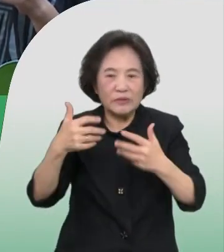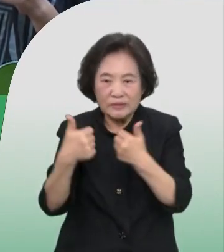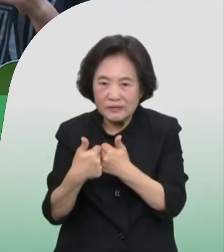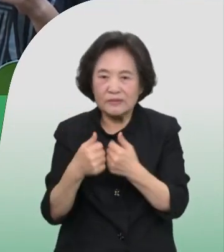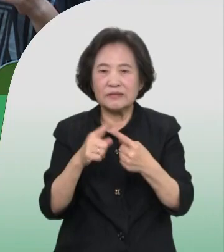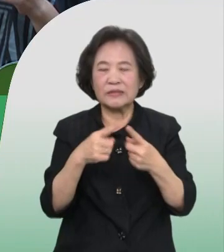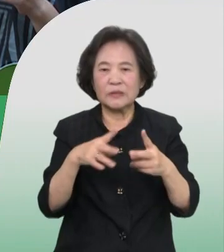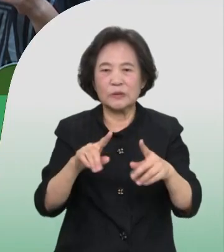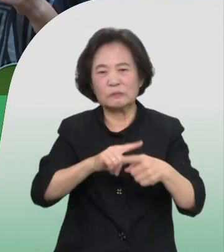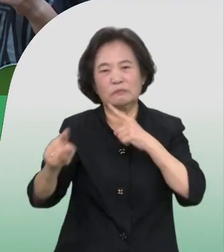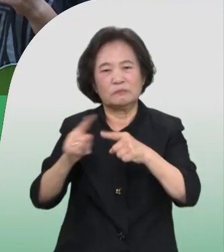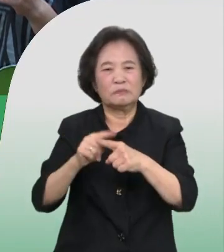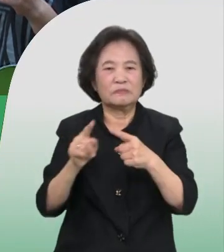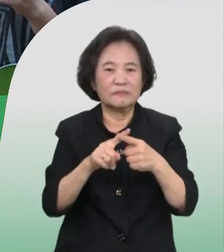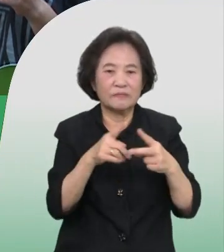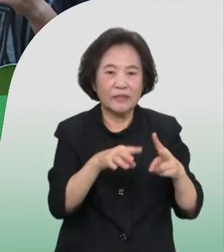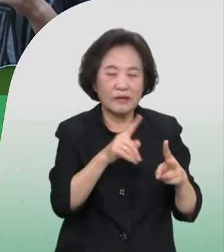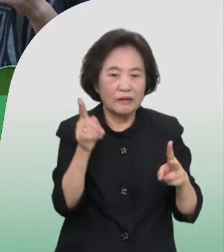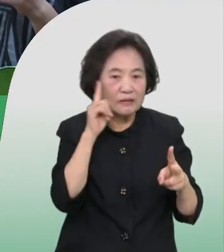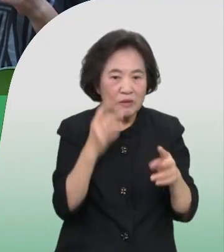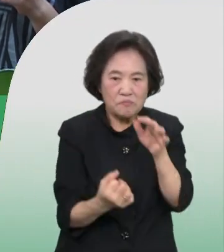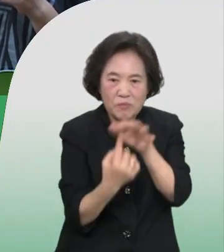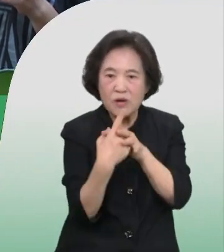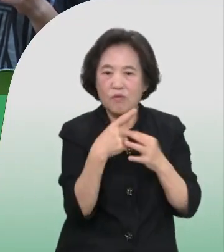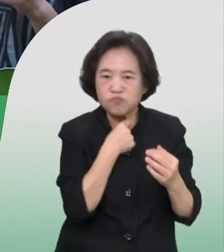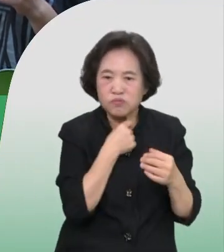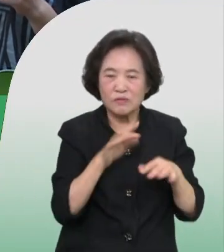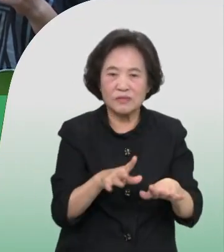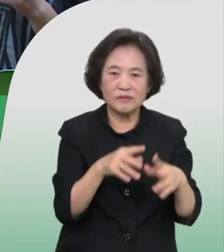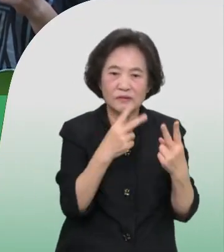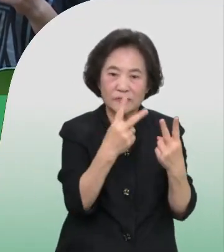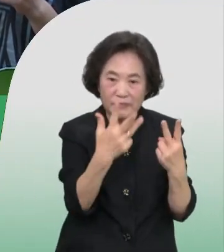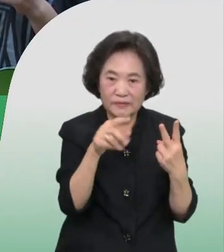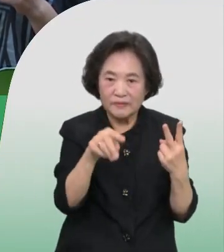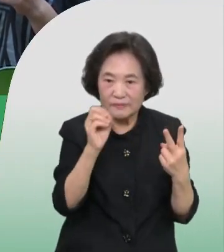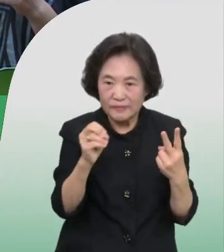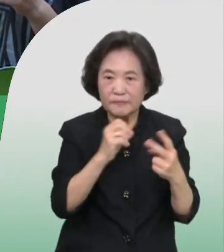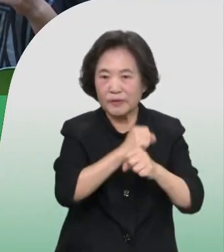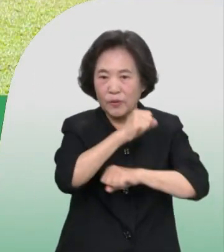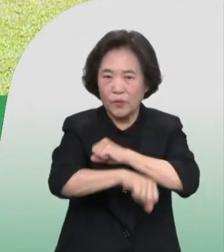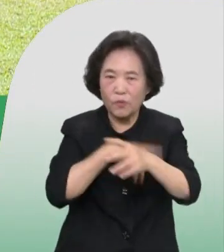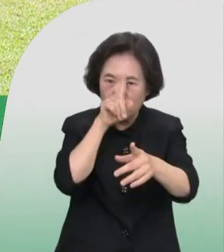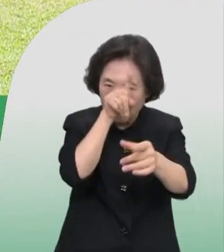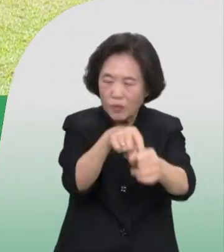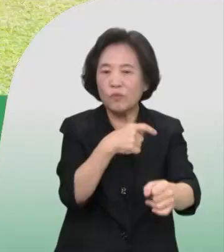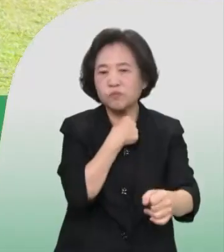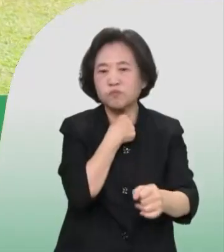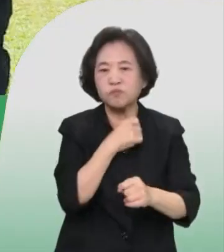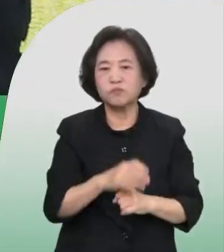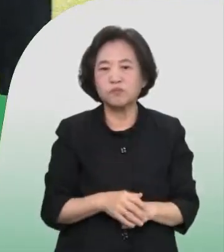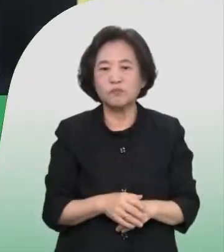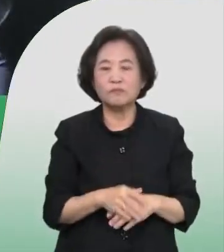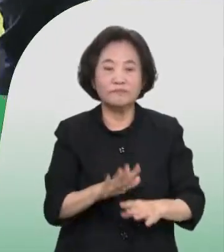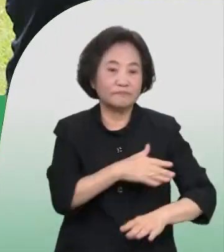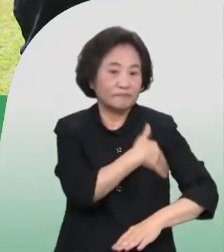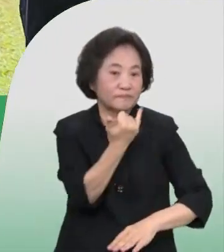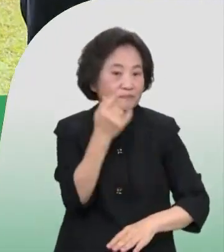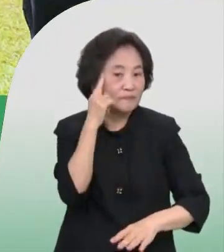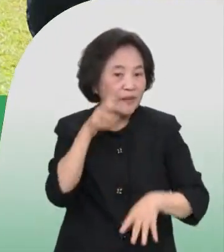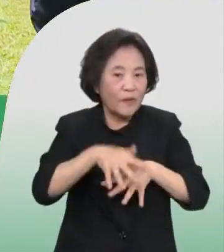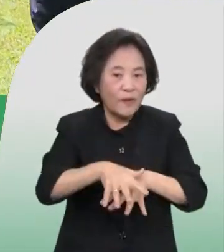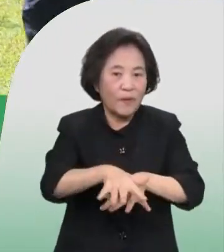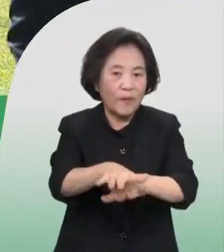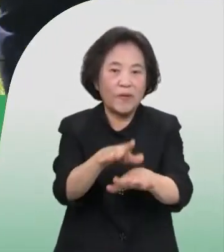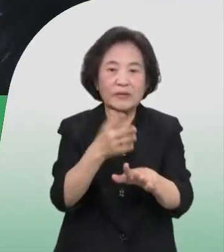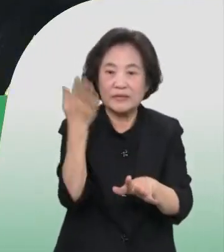的这个夹杀中突围，就是我们今年二二八点零行动诉求的重点。 二十四同意要行初五为